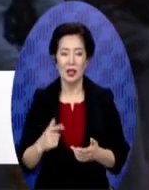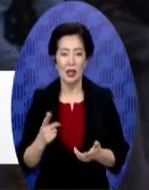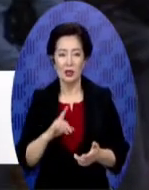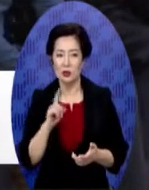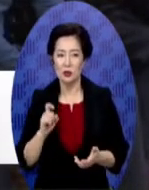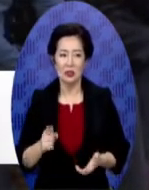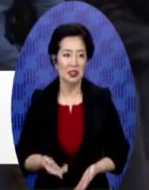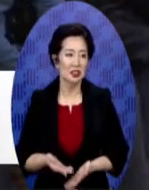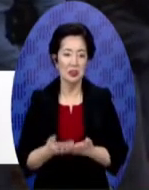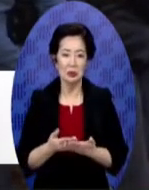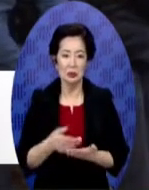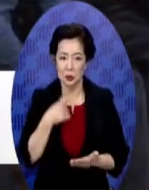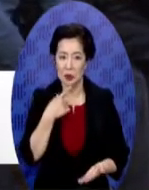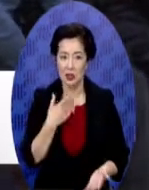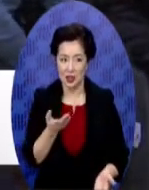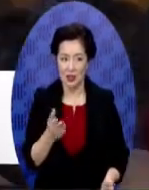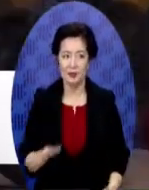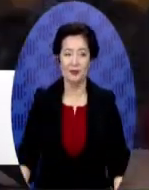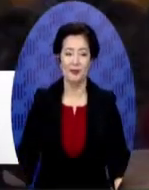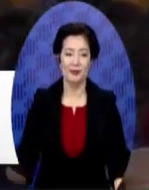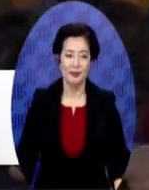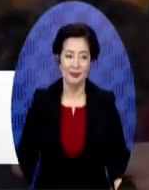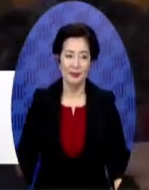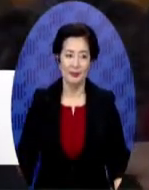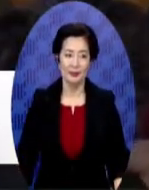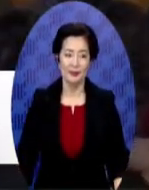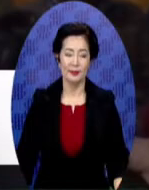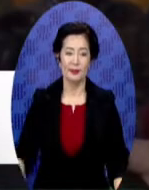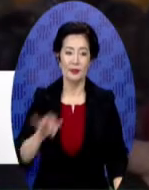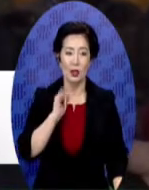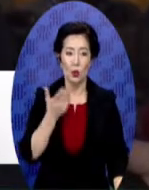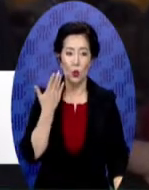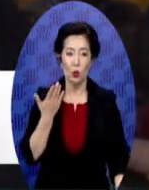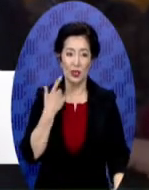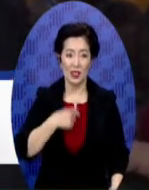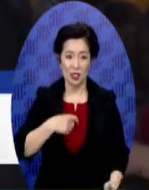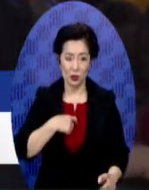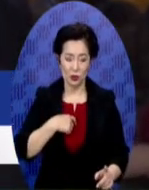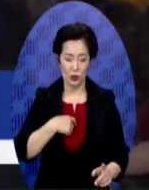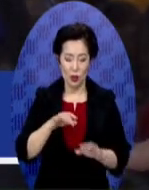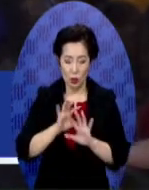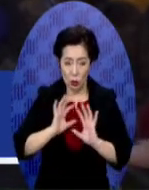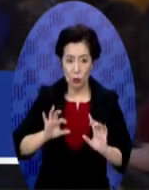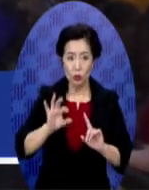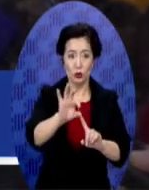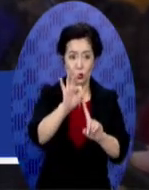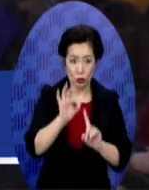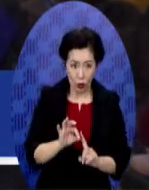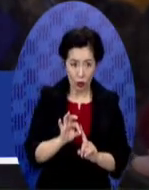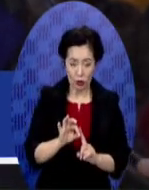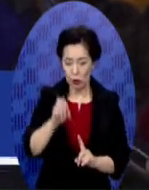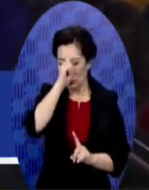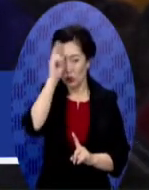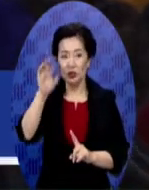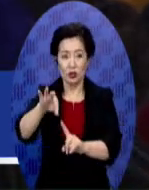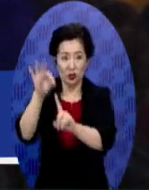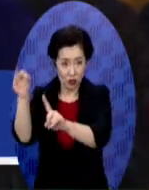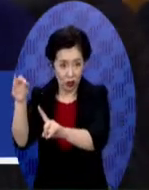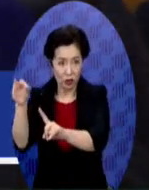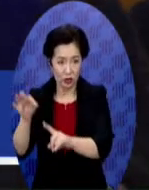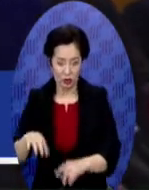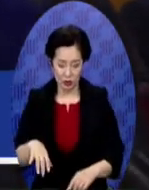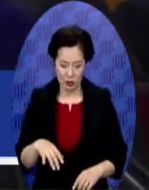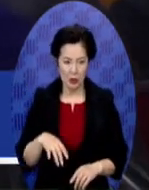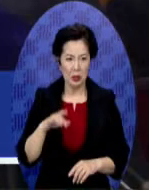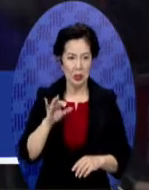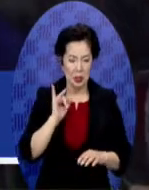дэмжихгүй гэдгийг илэрхийллээ. Хурлын гишүүд ардмын сонгодог, ерөнхийлөгч ардмын сонгодог. Одоо болохоор ерөнхийлөгч их